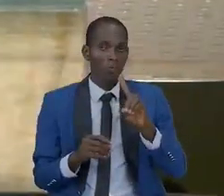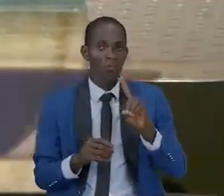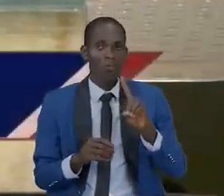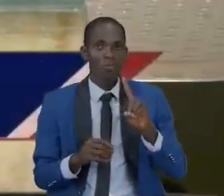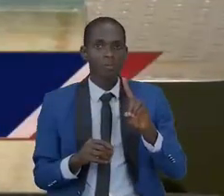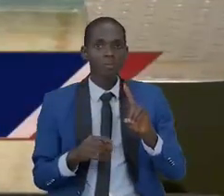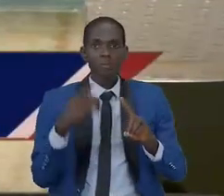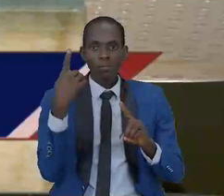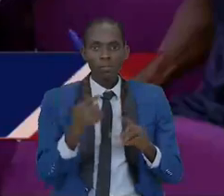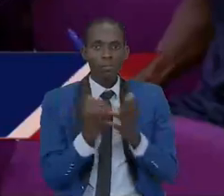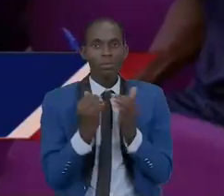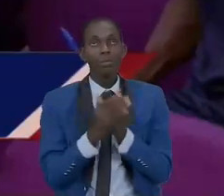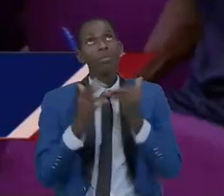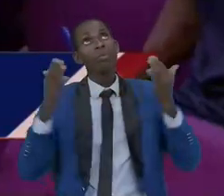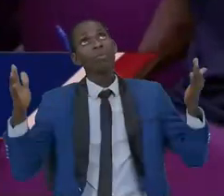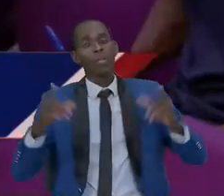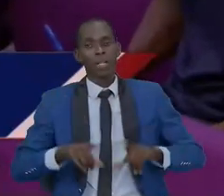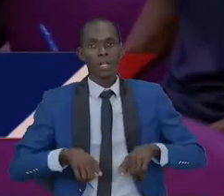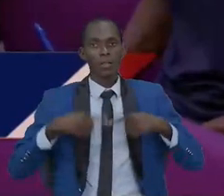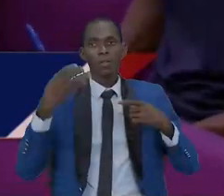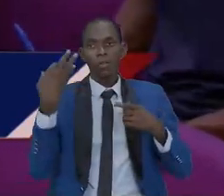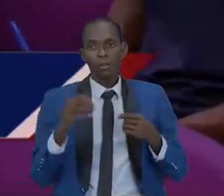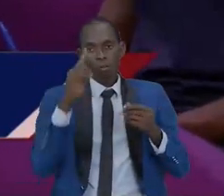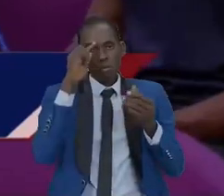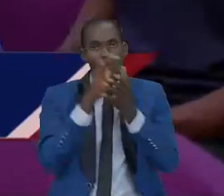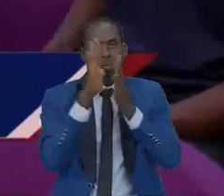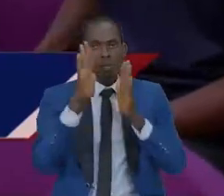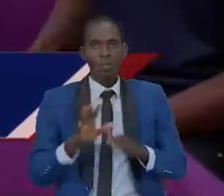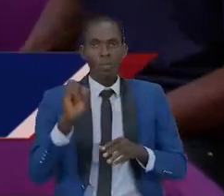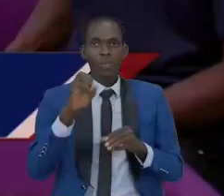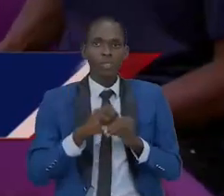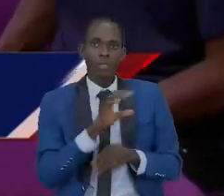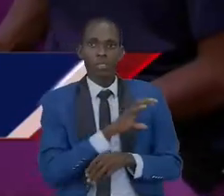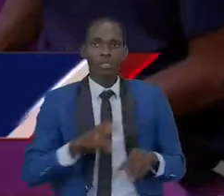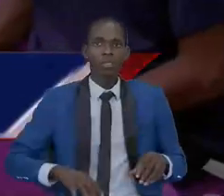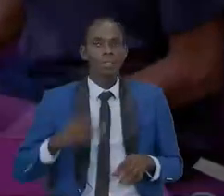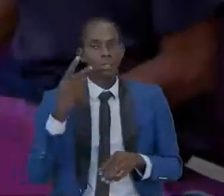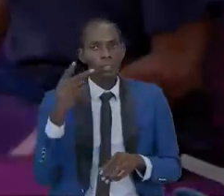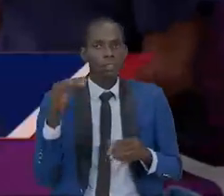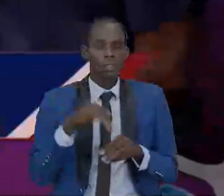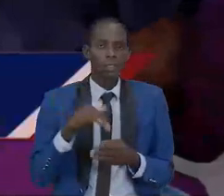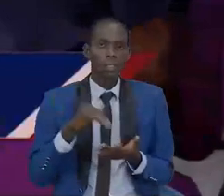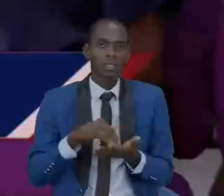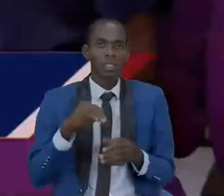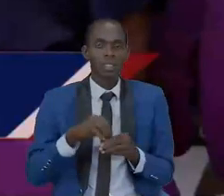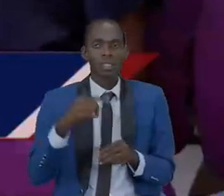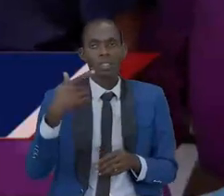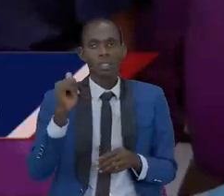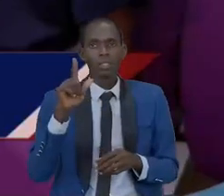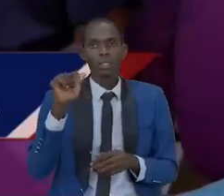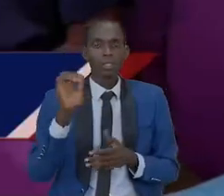point ici c'est la vie crucifiée de croyants en Christ repartons dans